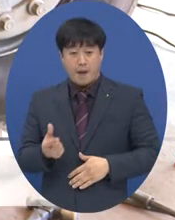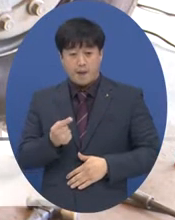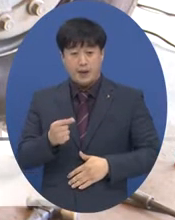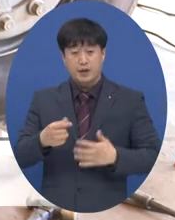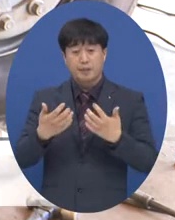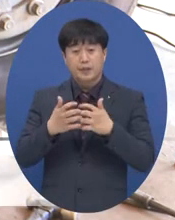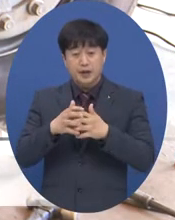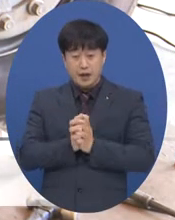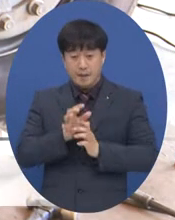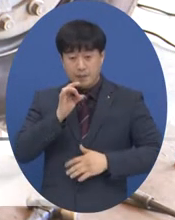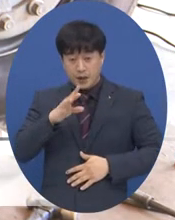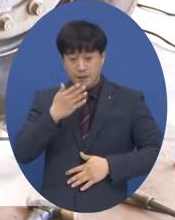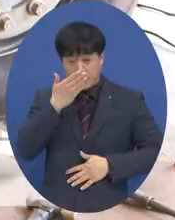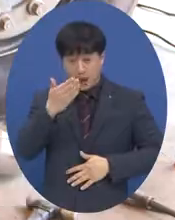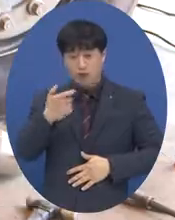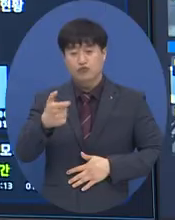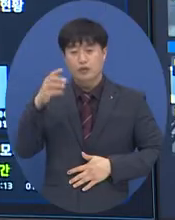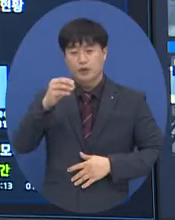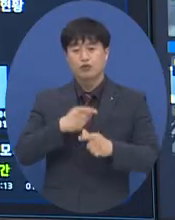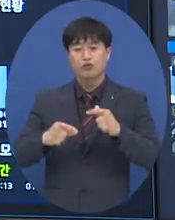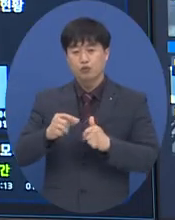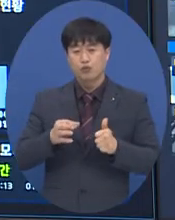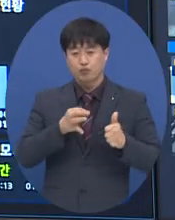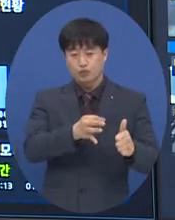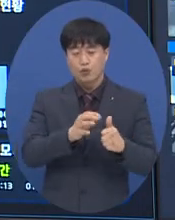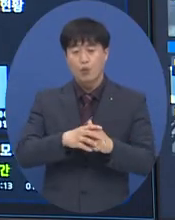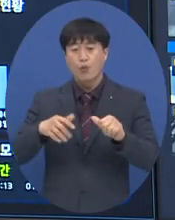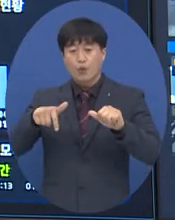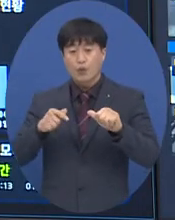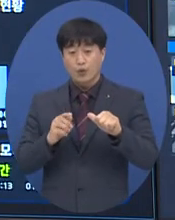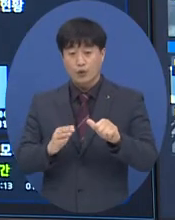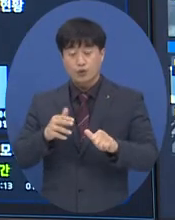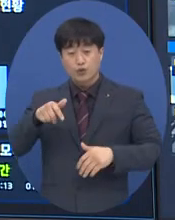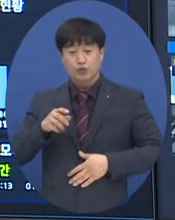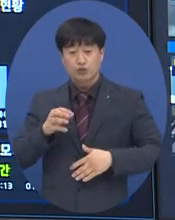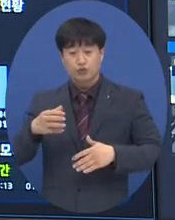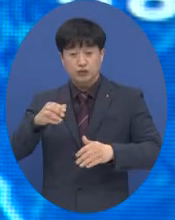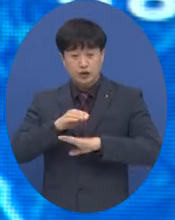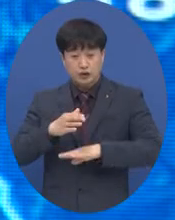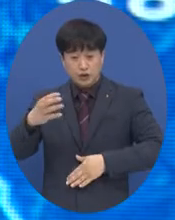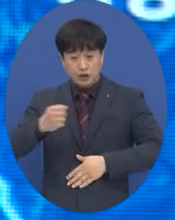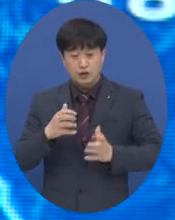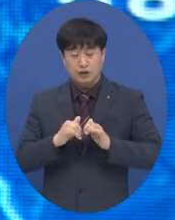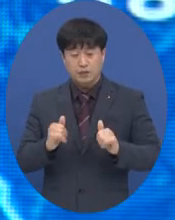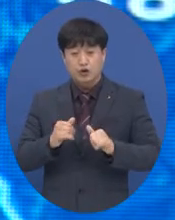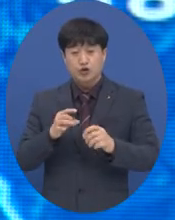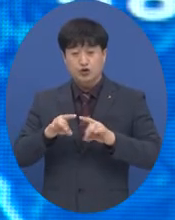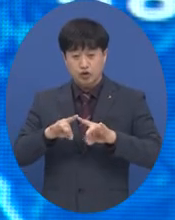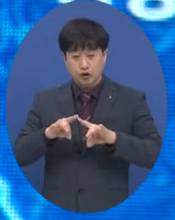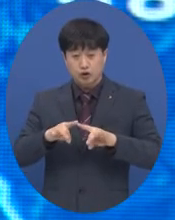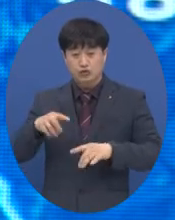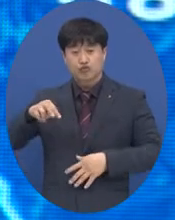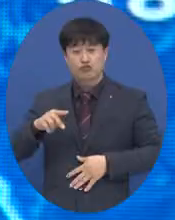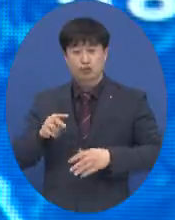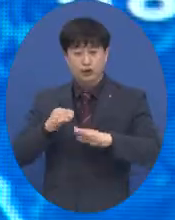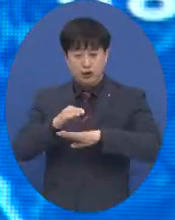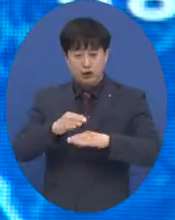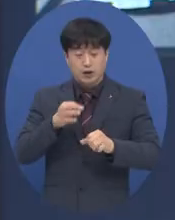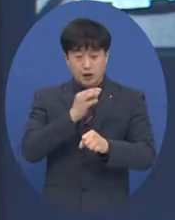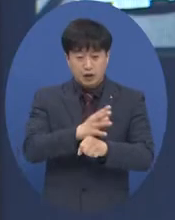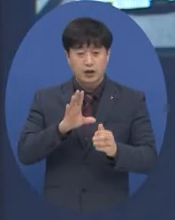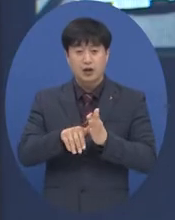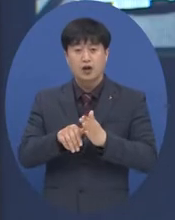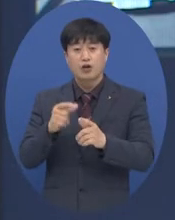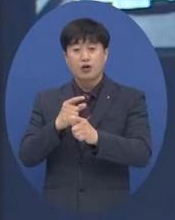가능한 경우는 60만 원을 추가 지원. 또 5등급 경유차 소유주가 전기나 수소 자동차를 구매할 경우 기본 보조금